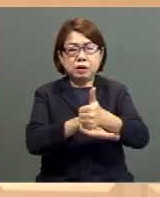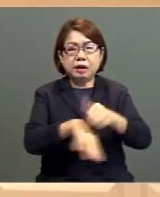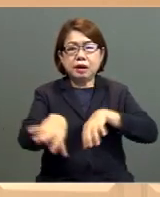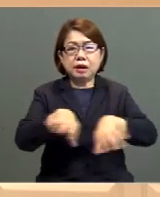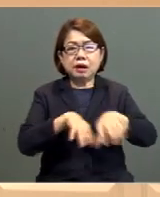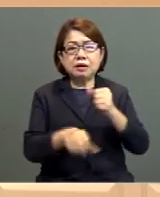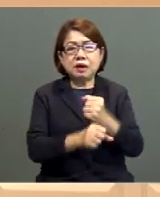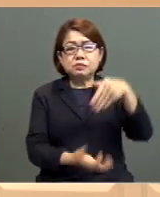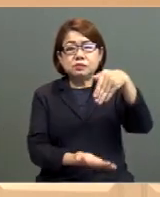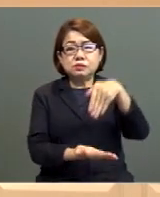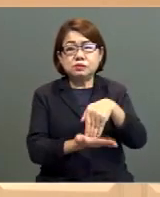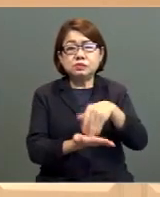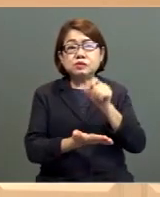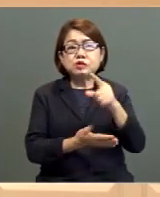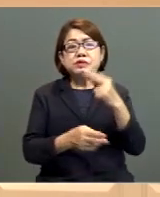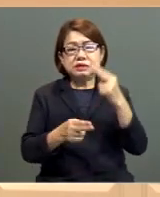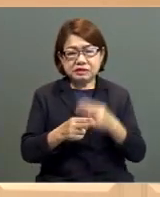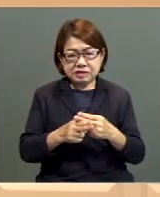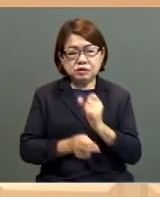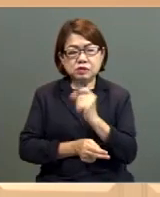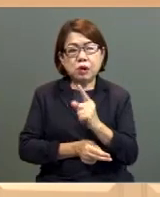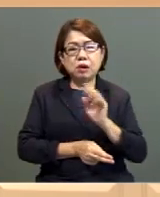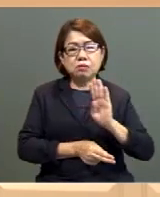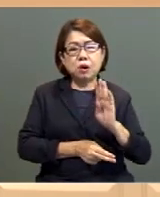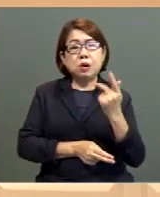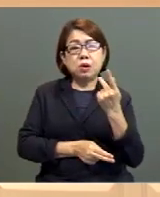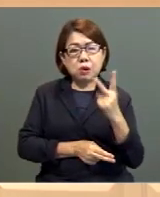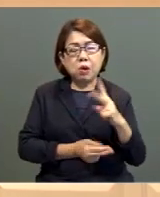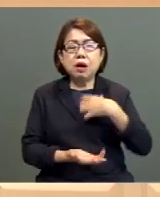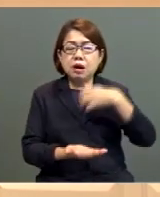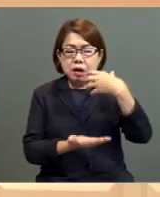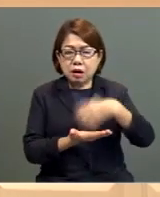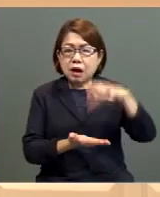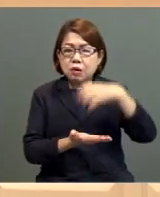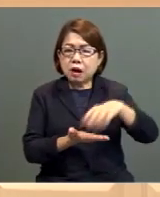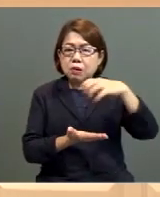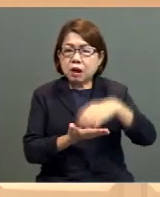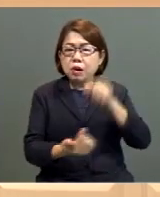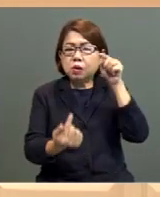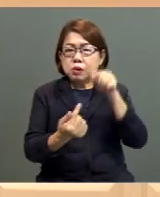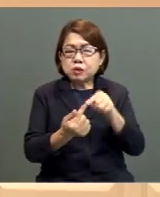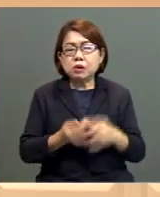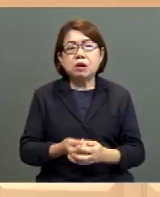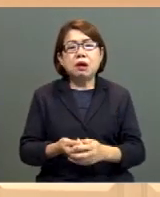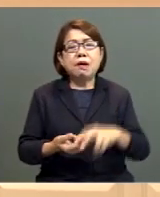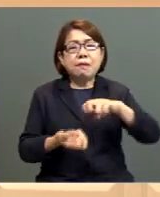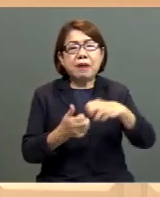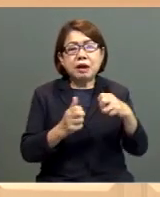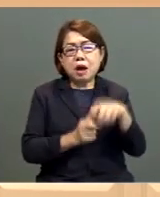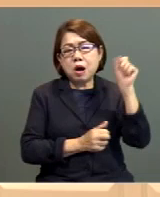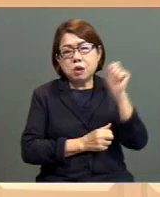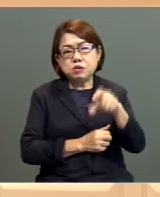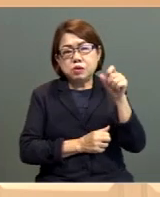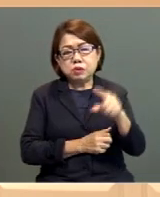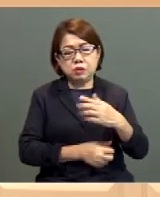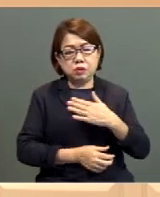-19 หรือสบค.ขอรายงานความคืบหน้าการดำเนินการแก้ไขสถานการณ์ฉุกเฉินของศูนย์ดัง